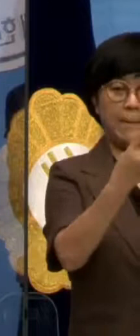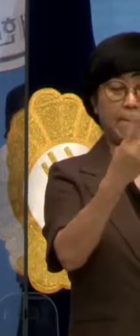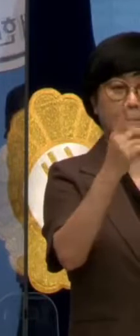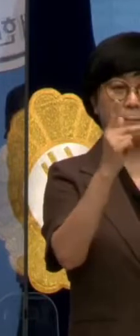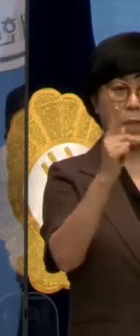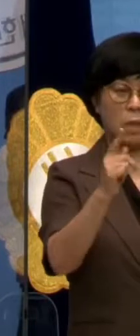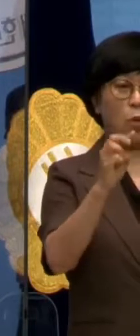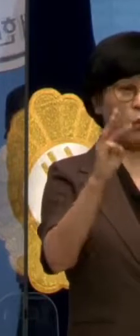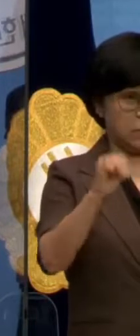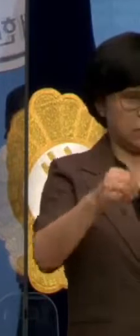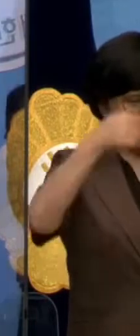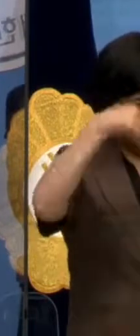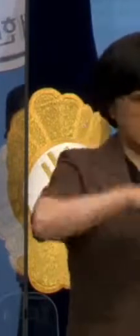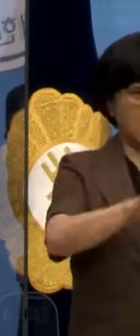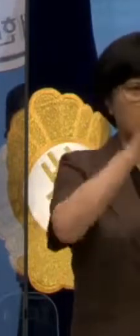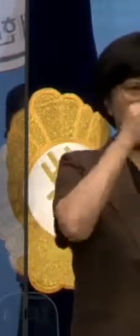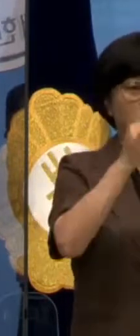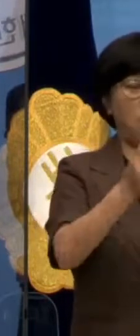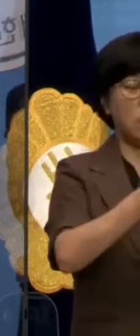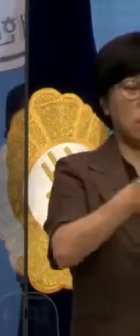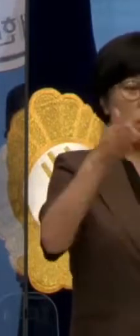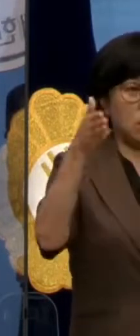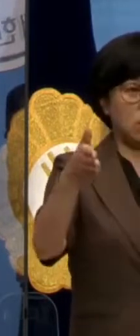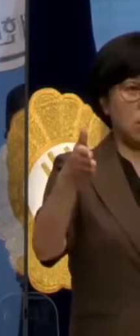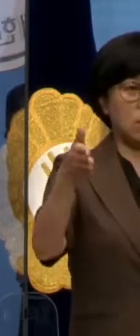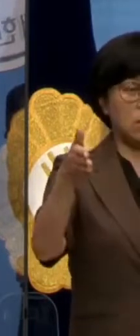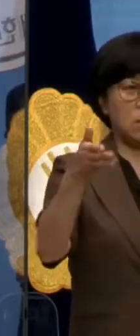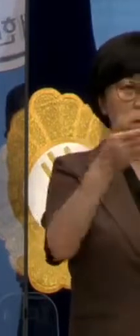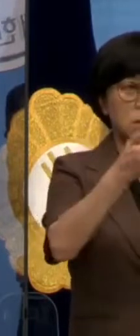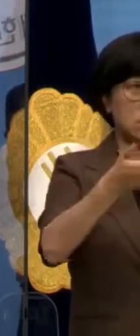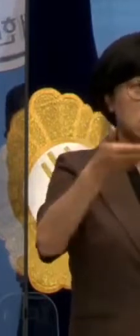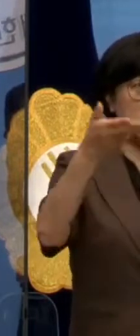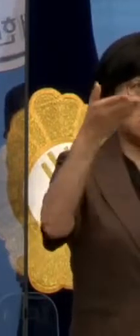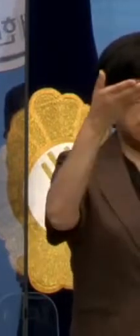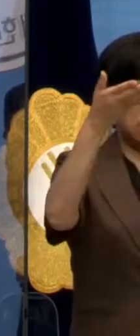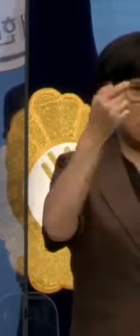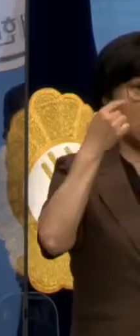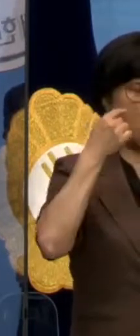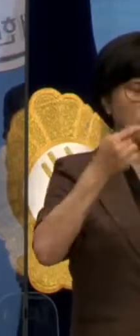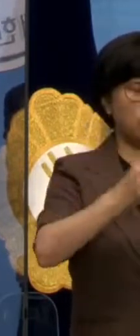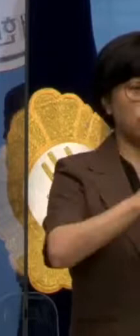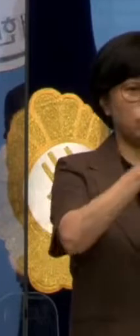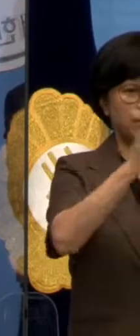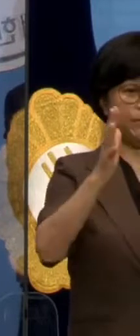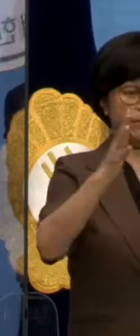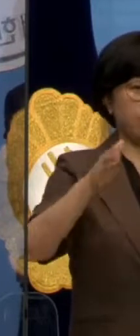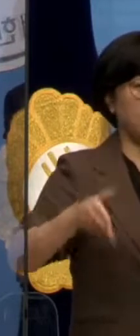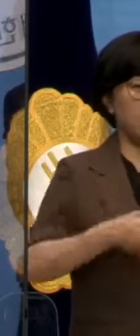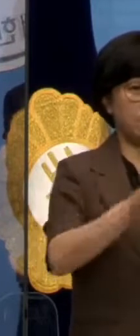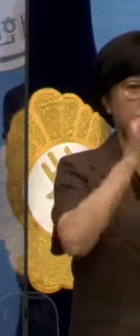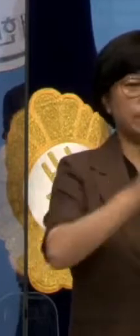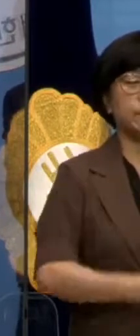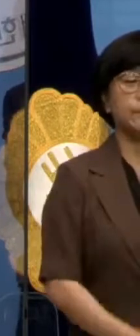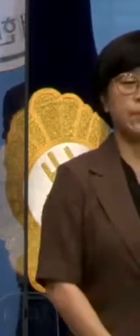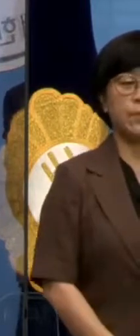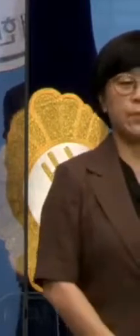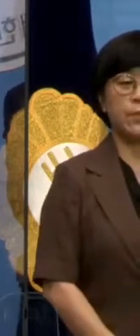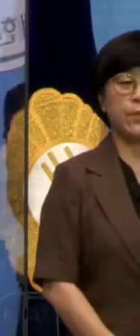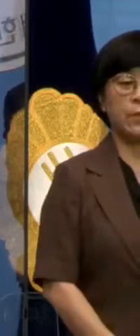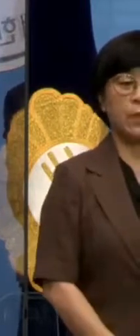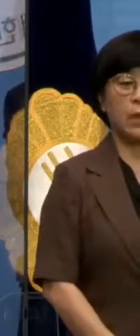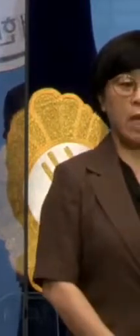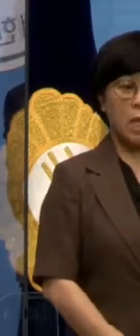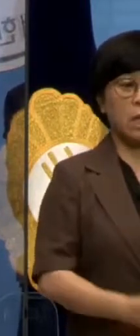6.3km가 지하화되었고 이 구간의 지상에 아름다운 숲길이 조성된 것입니다. 그리고 이제